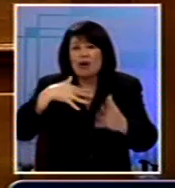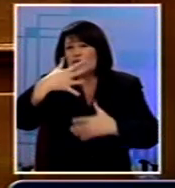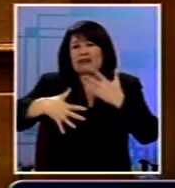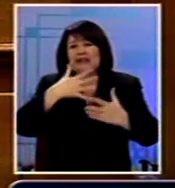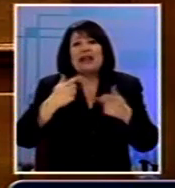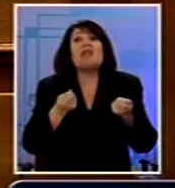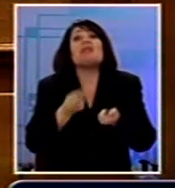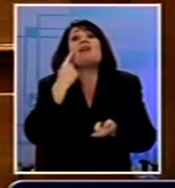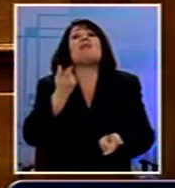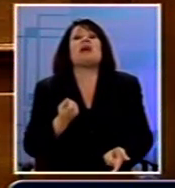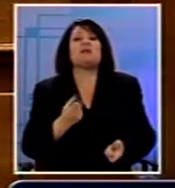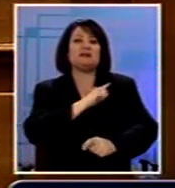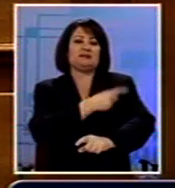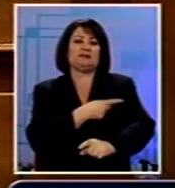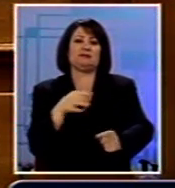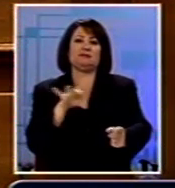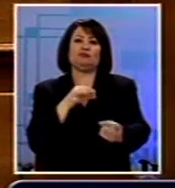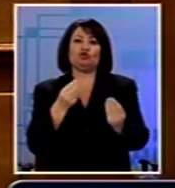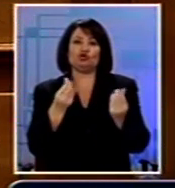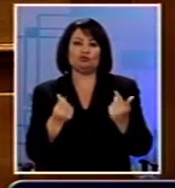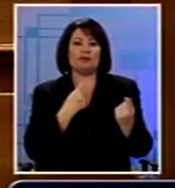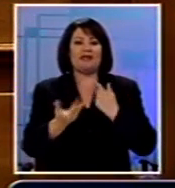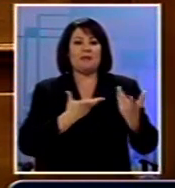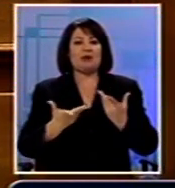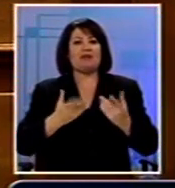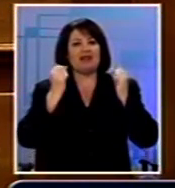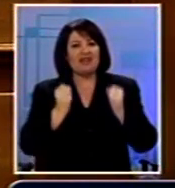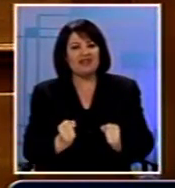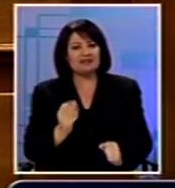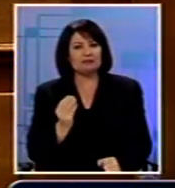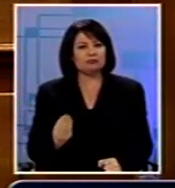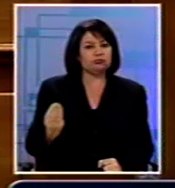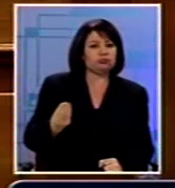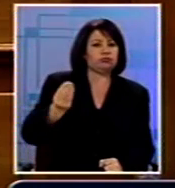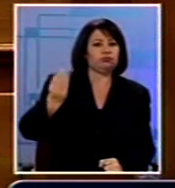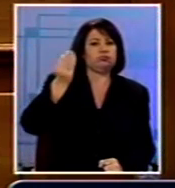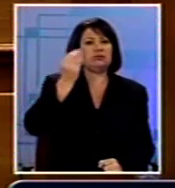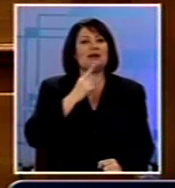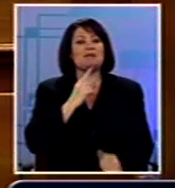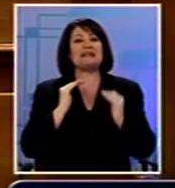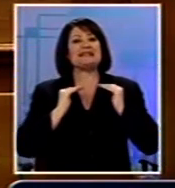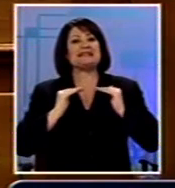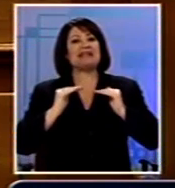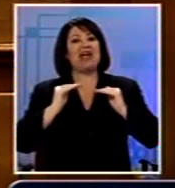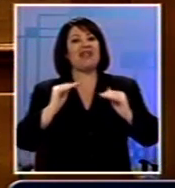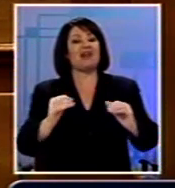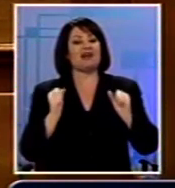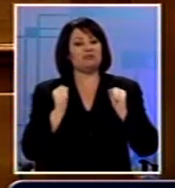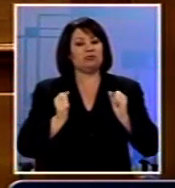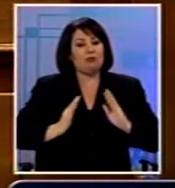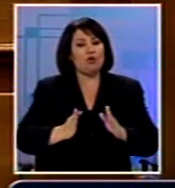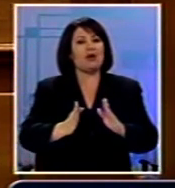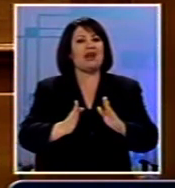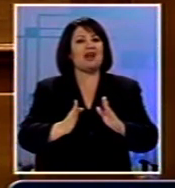της χώρας μας και η διαπραγματευτική της θέση αυξάνεται κατακόρυφα όσο παραμένουμε σταθεροί και σε σταθερή